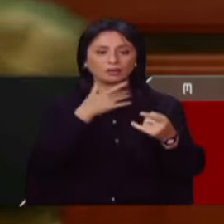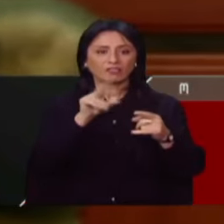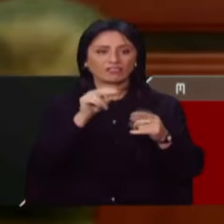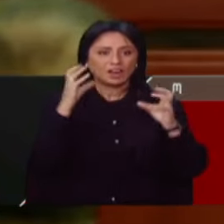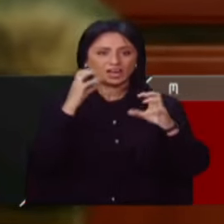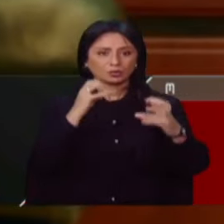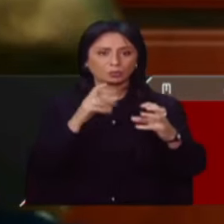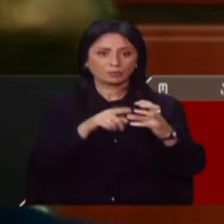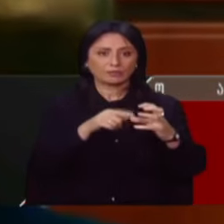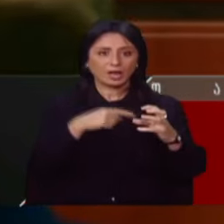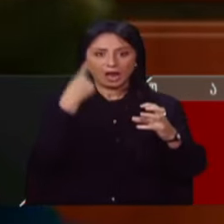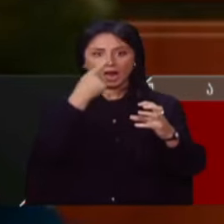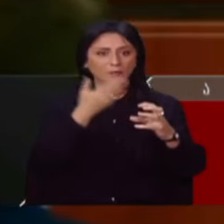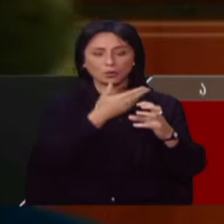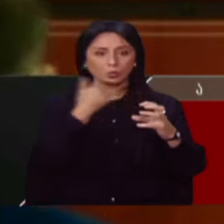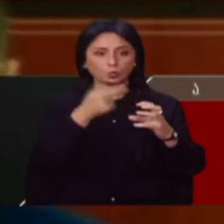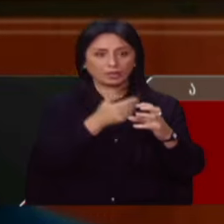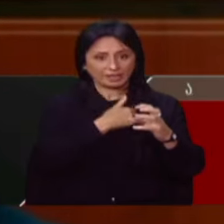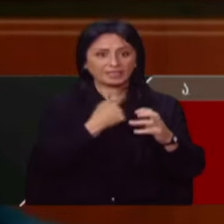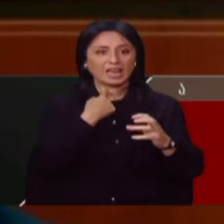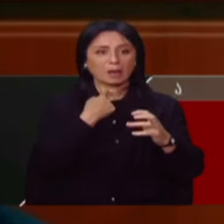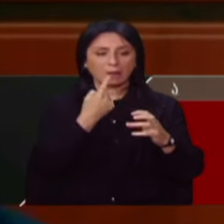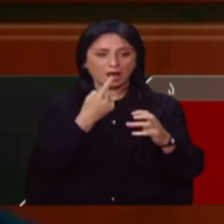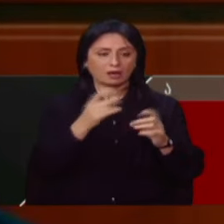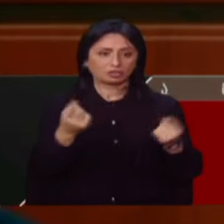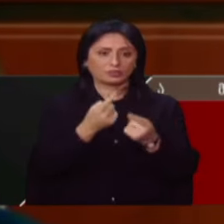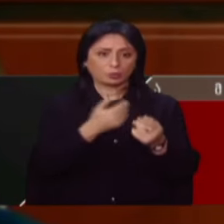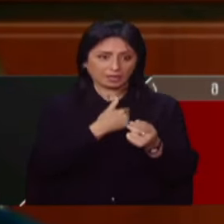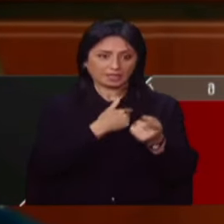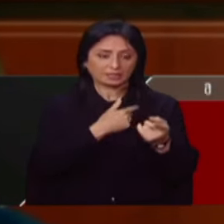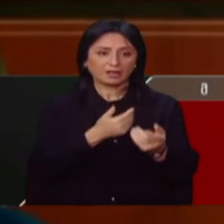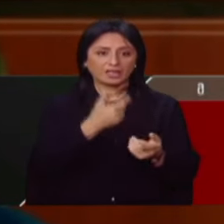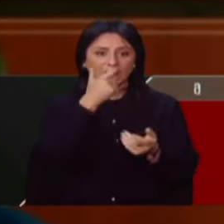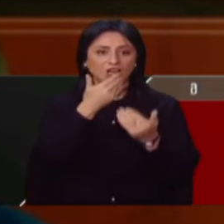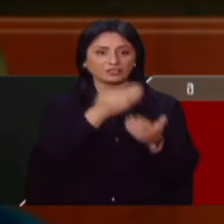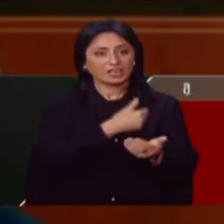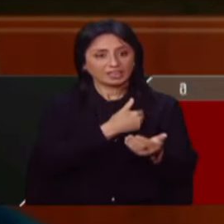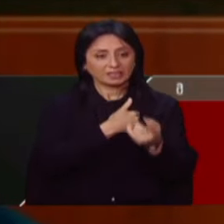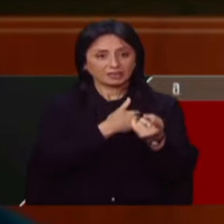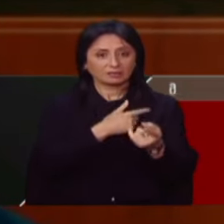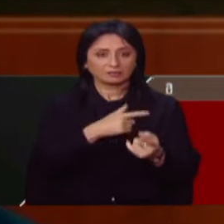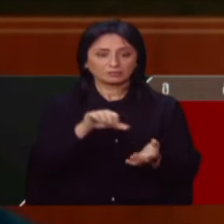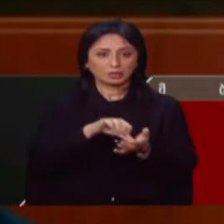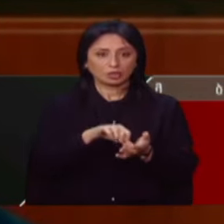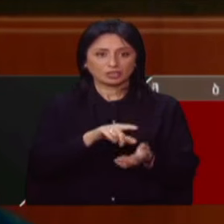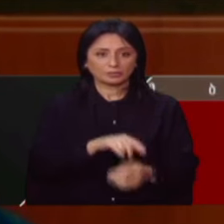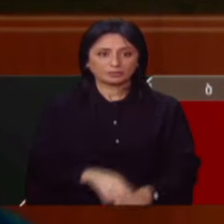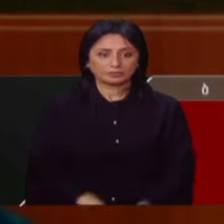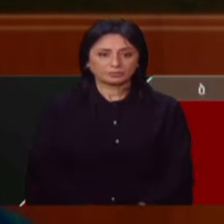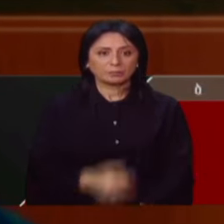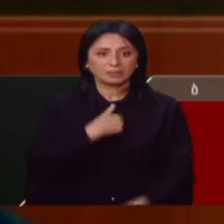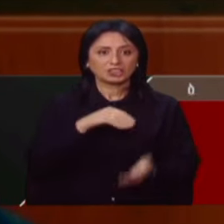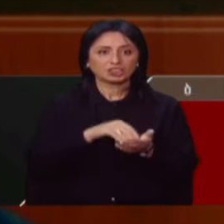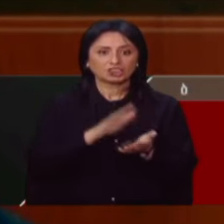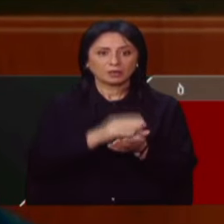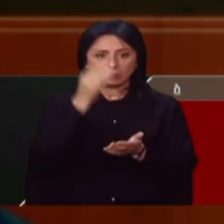ჩვენ გამოსახულება არ ჩანს და ხმა ისე შეუძლებელია და თქვენი პოზიცია როგორი იქნება და გავაკეთოთ შემდეგ ამას. ეს დაავიწყოთ